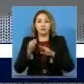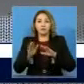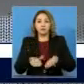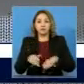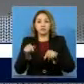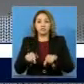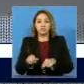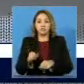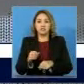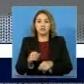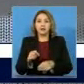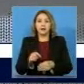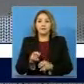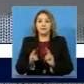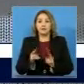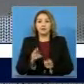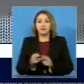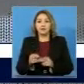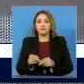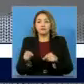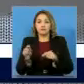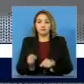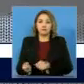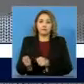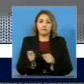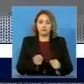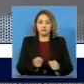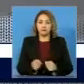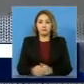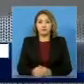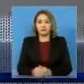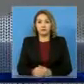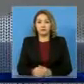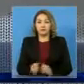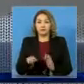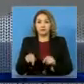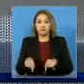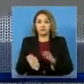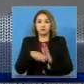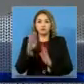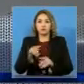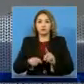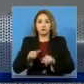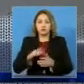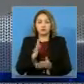здесь мастер-класс давали, и вот сюда меня. Конечно, мне сюда лучше. У меня здесь